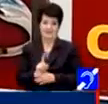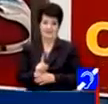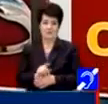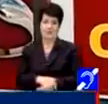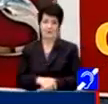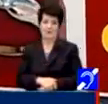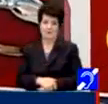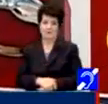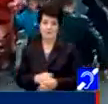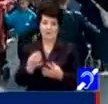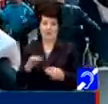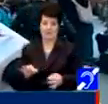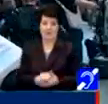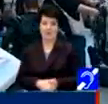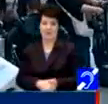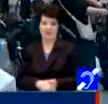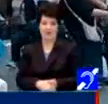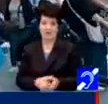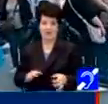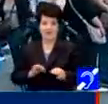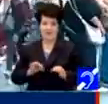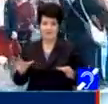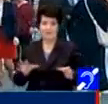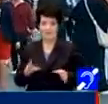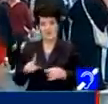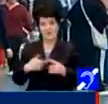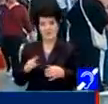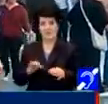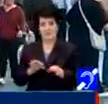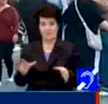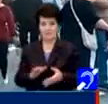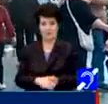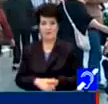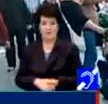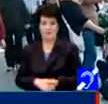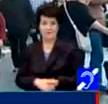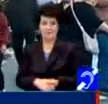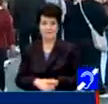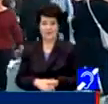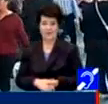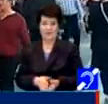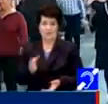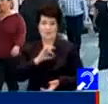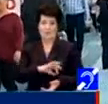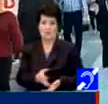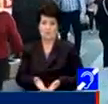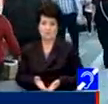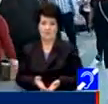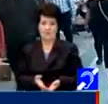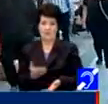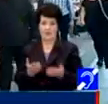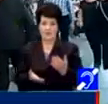trebuie, liber. Din sărbători în sărbători. De ce consumați? De Cum consumăm?